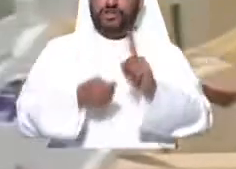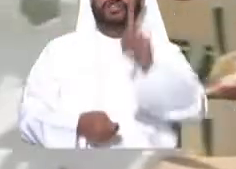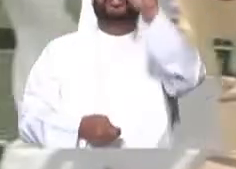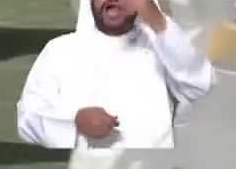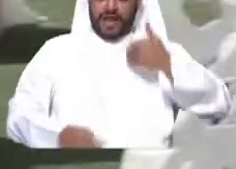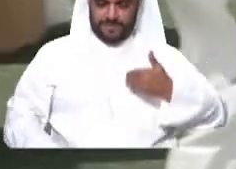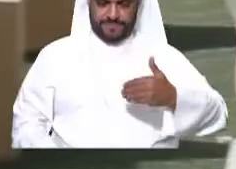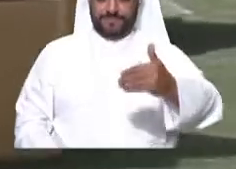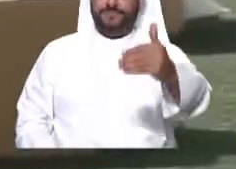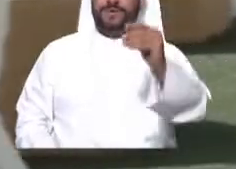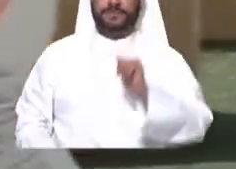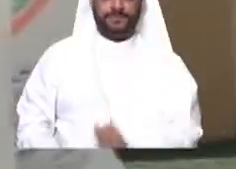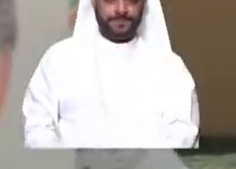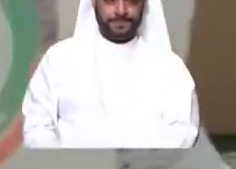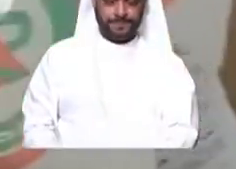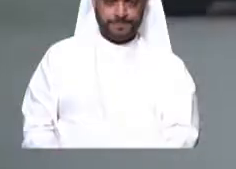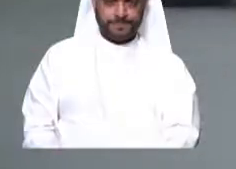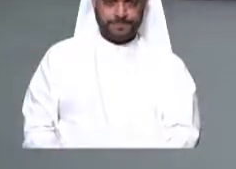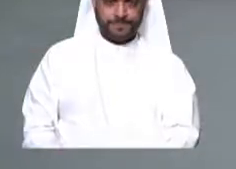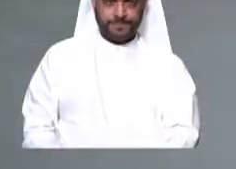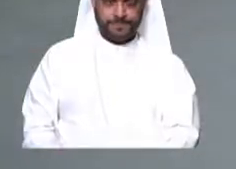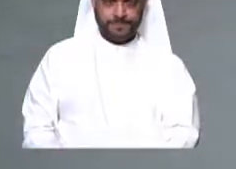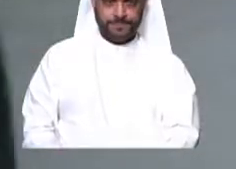تدشينها خلال المرحلة المقبلة.